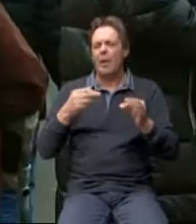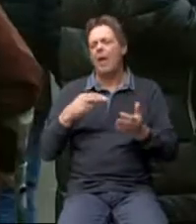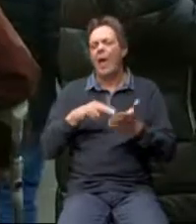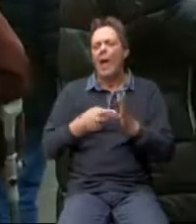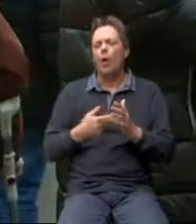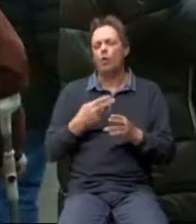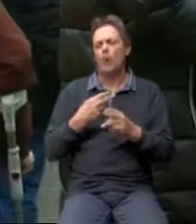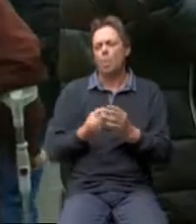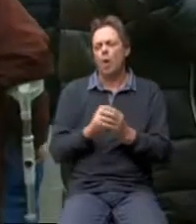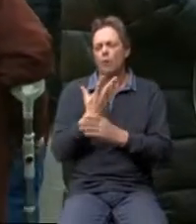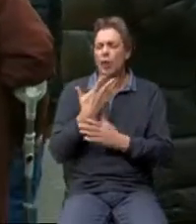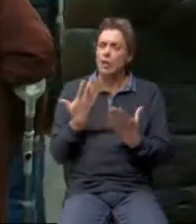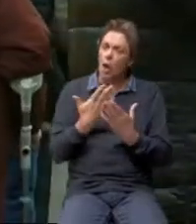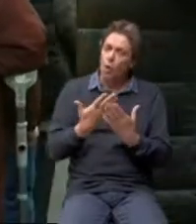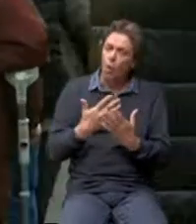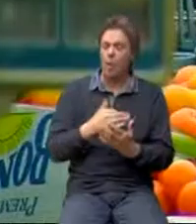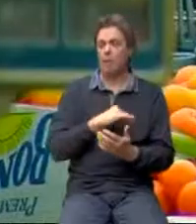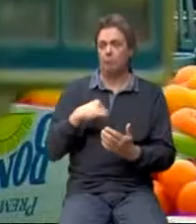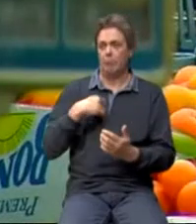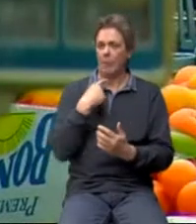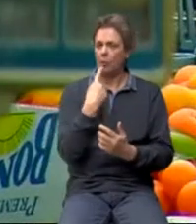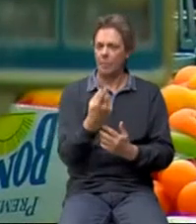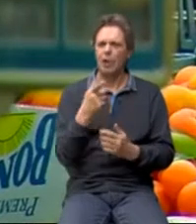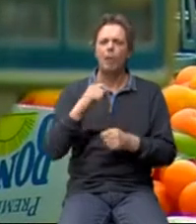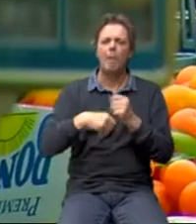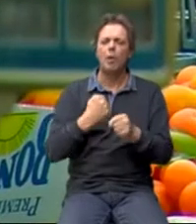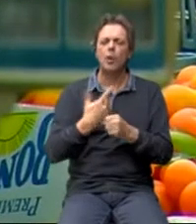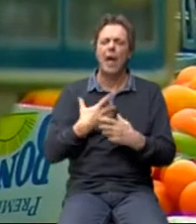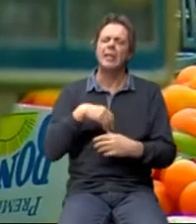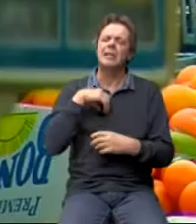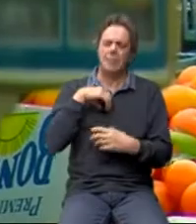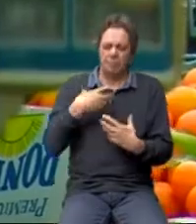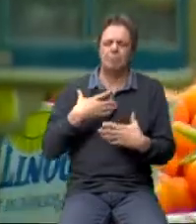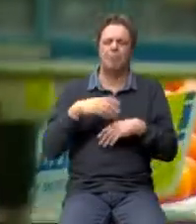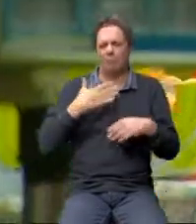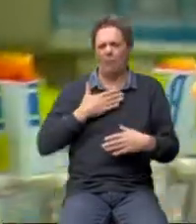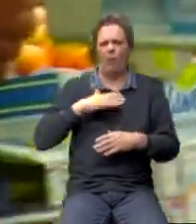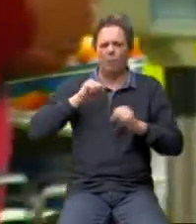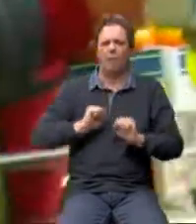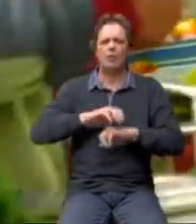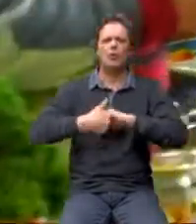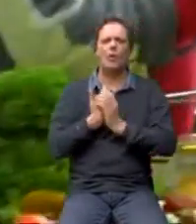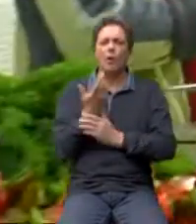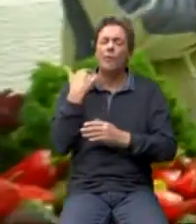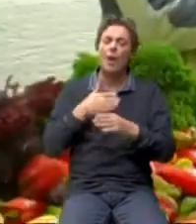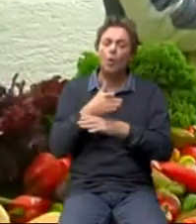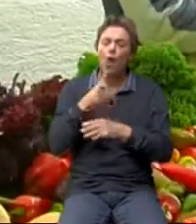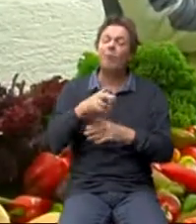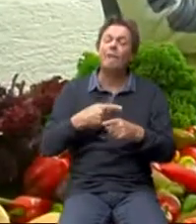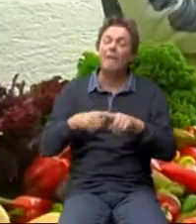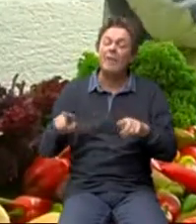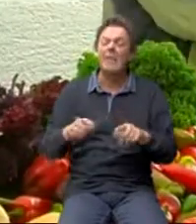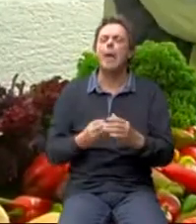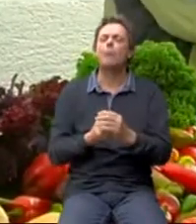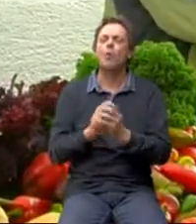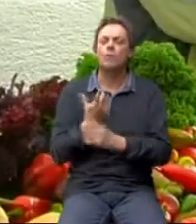ekološki proizvođač, koji, kako sam kaže, ovaj posao radi iz duševnog zadovoljstva, jer kruha od takve vrste proizvodnje za